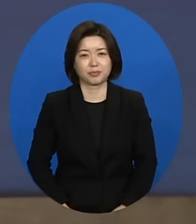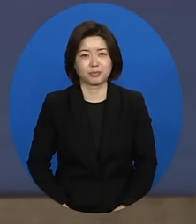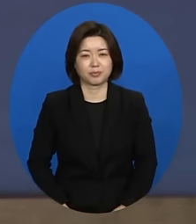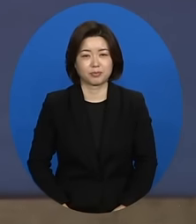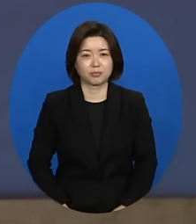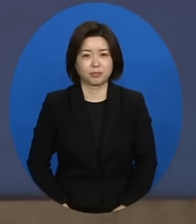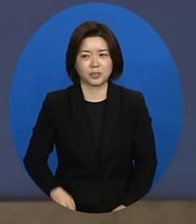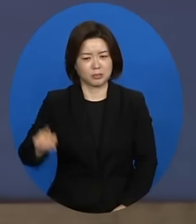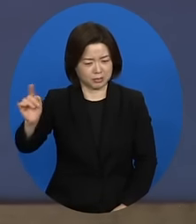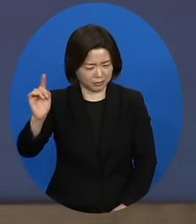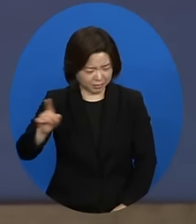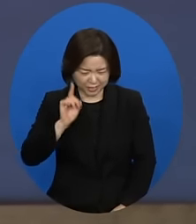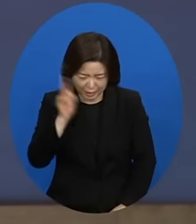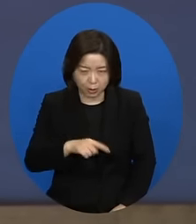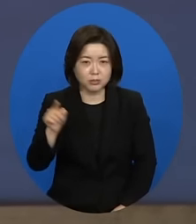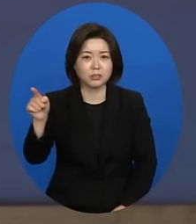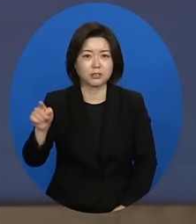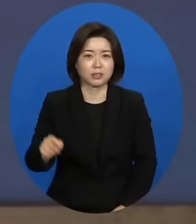나쁜 놈들이야.